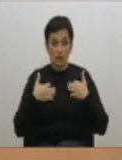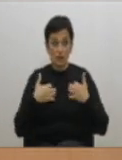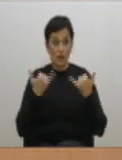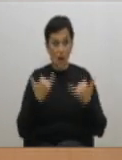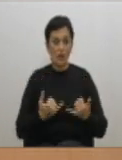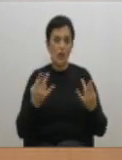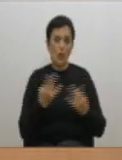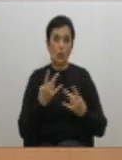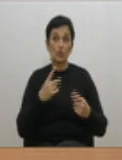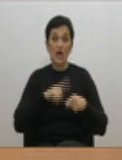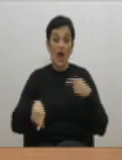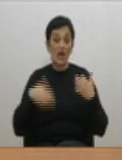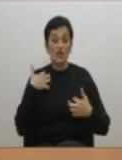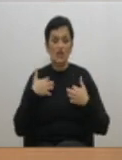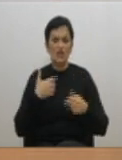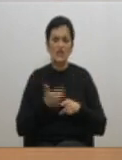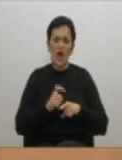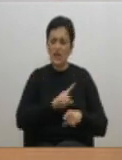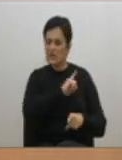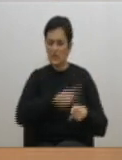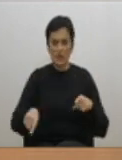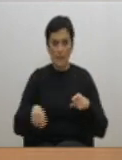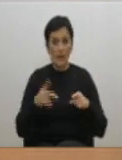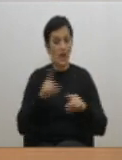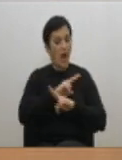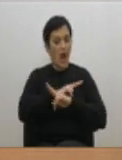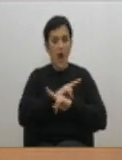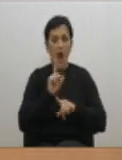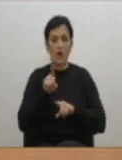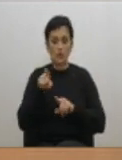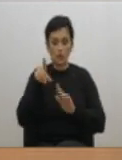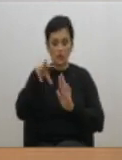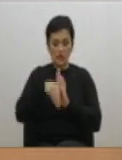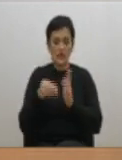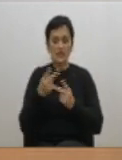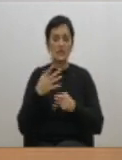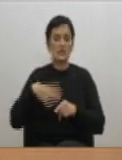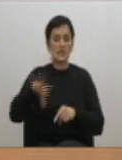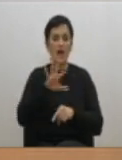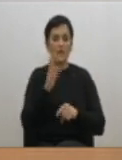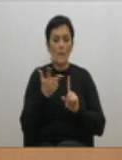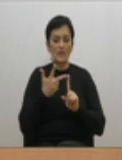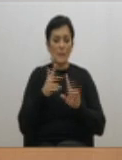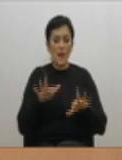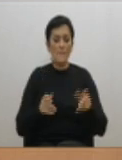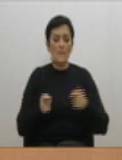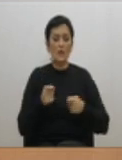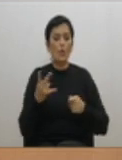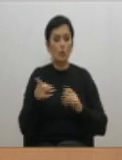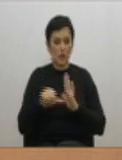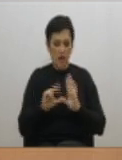უნდა იჩქაროს უსწრაფესად. არ უნდა დაიღუპოს დილეგში საქართველოს მესამე პრეზიდენტი. უნდა